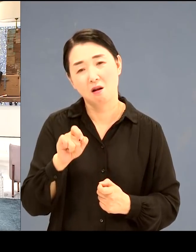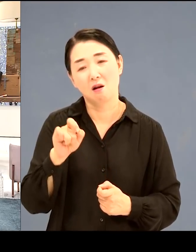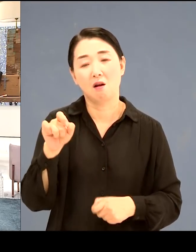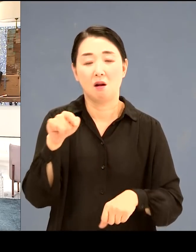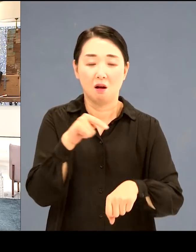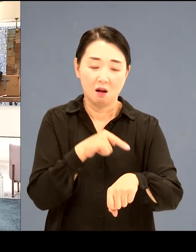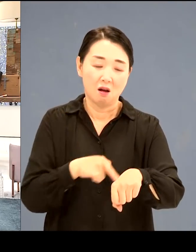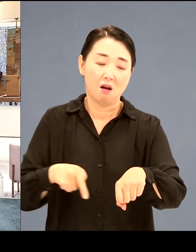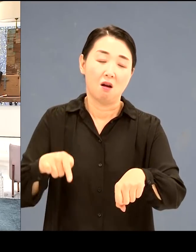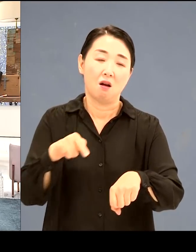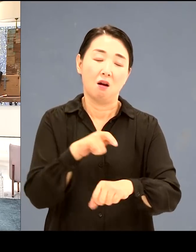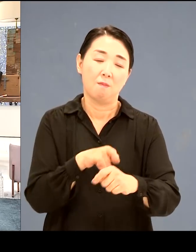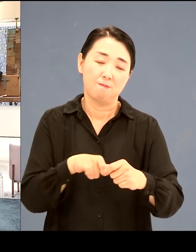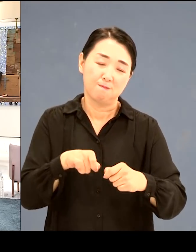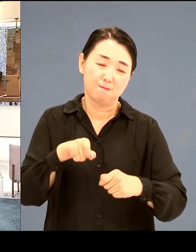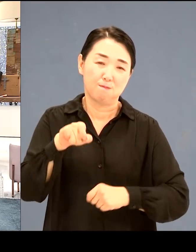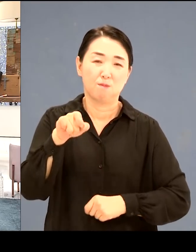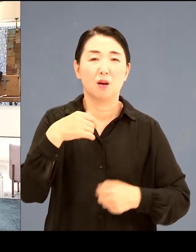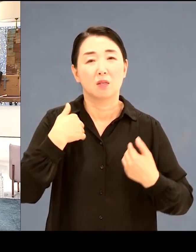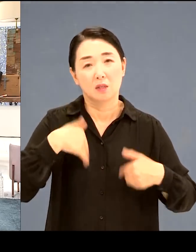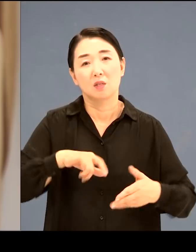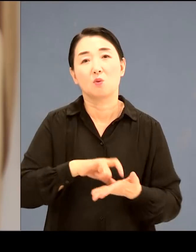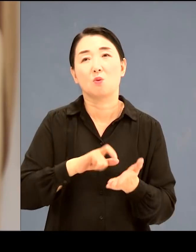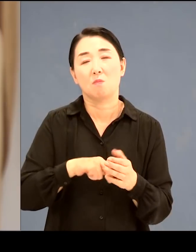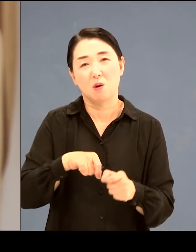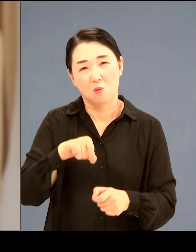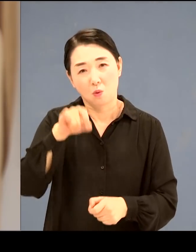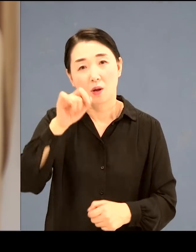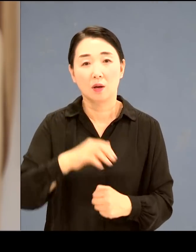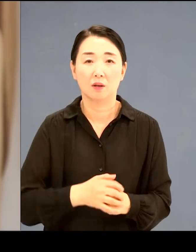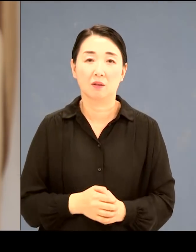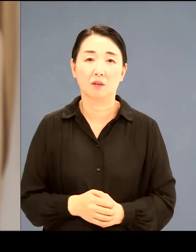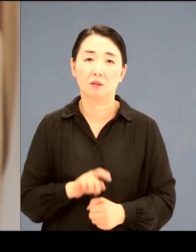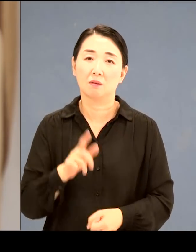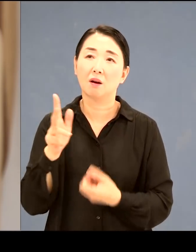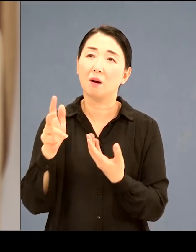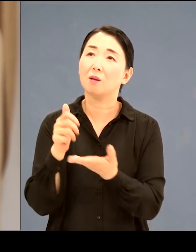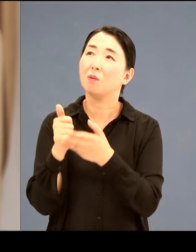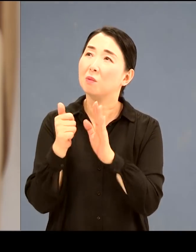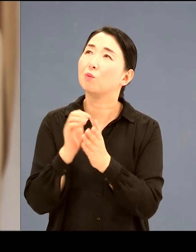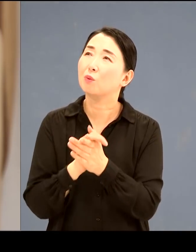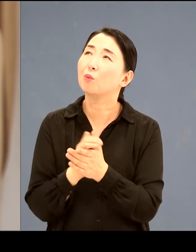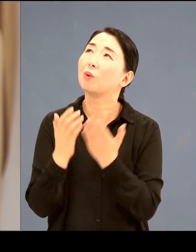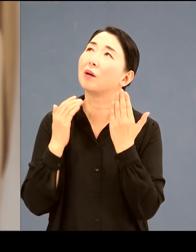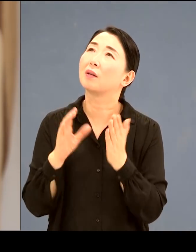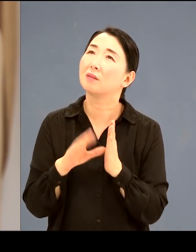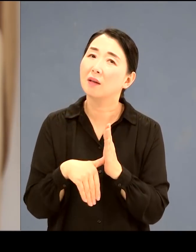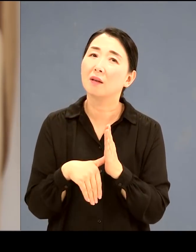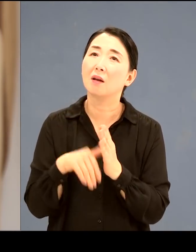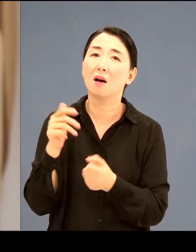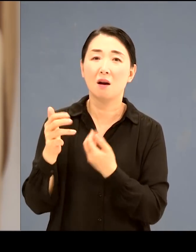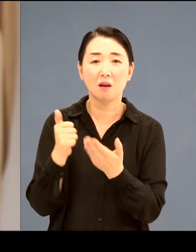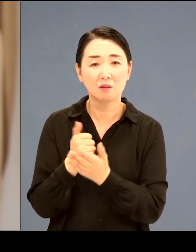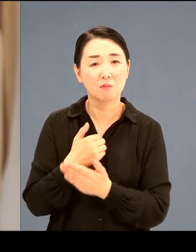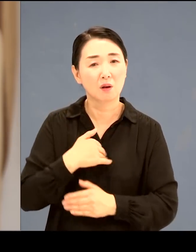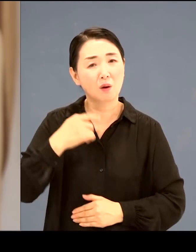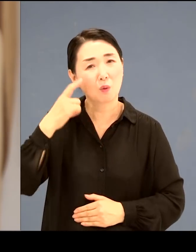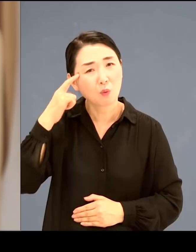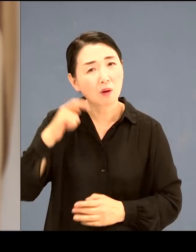정도로 오래 끌고 가셨어요. 근데 이거가 하나님 앞에서 기도했을 때 하나님 제가 왜